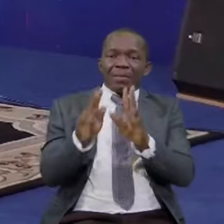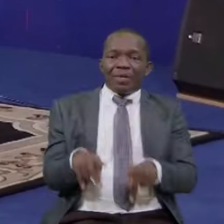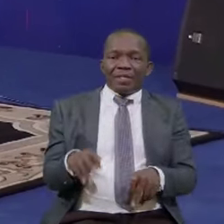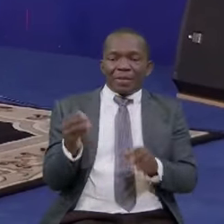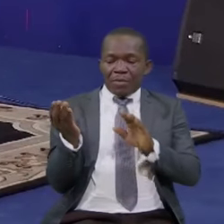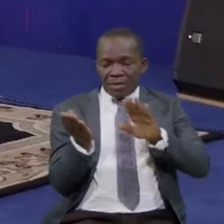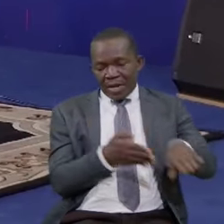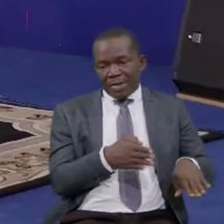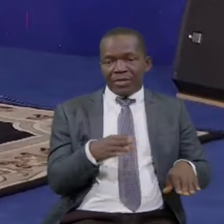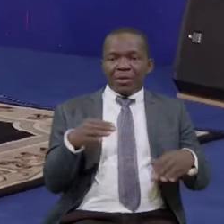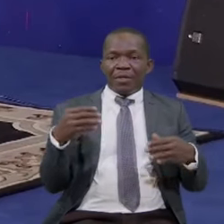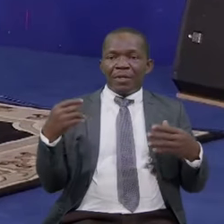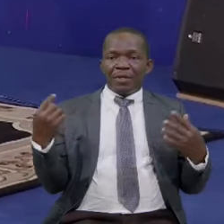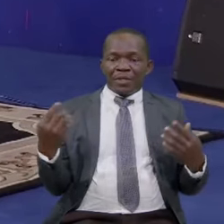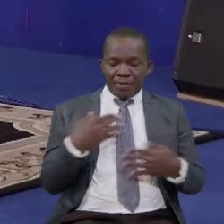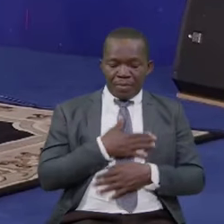verset 26